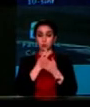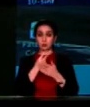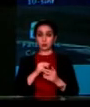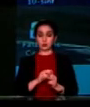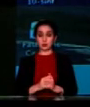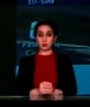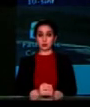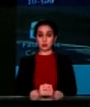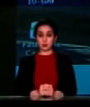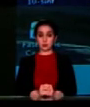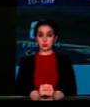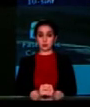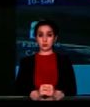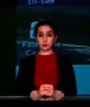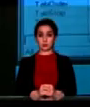bo'limida.